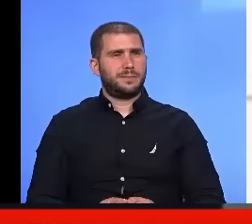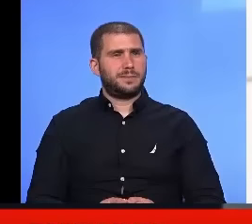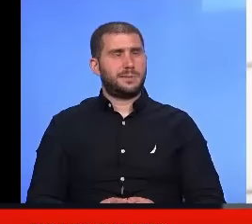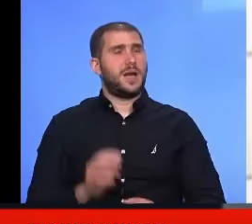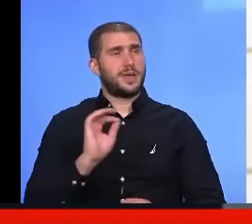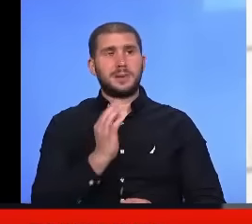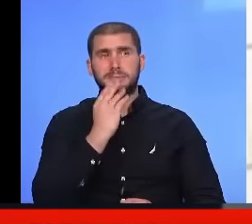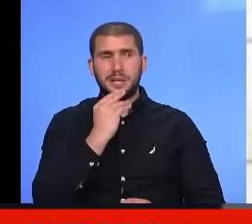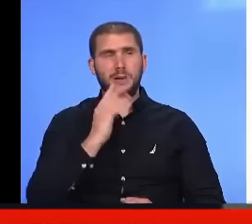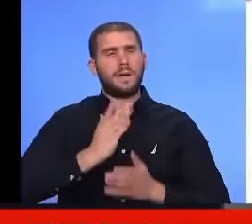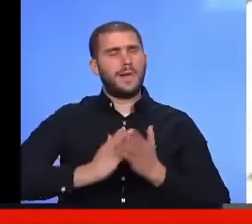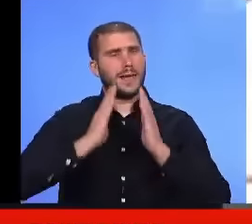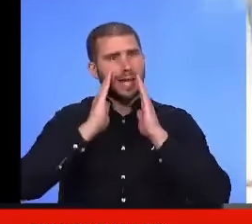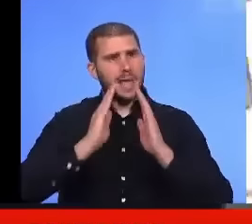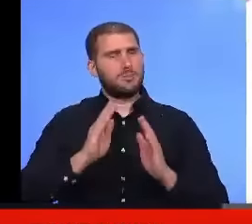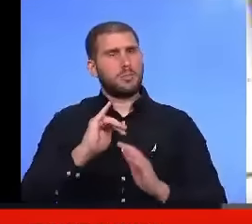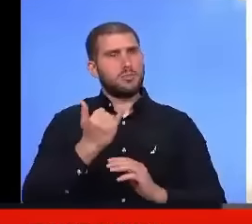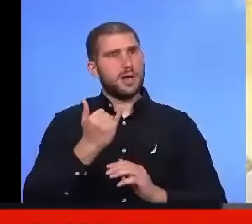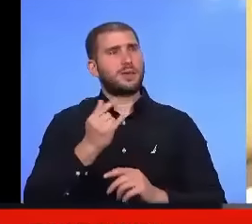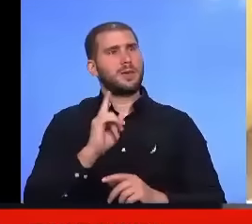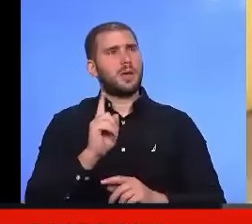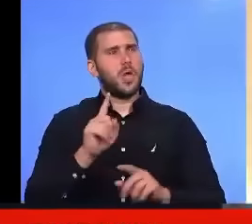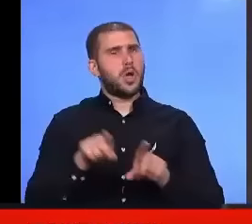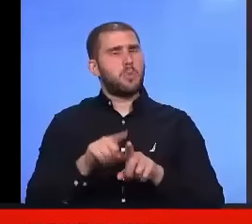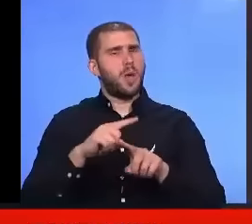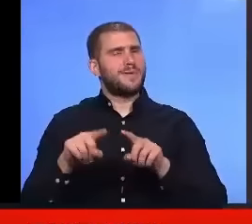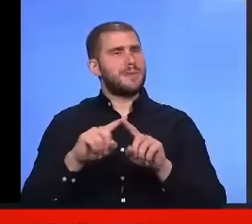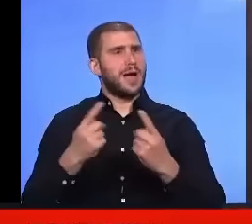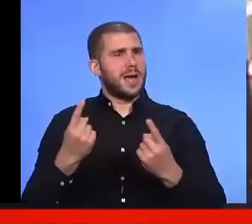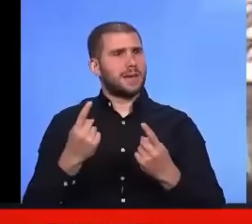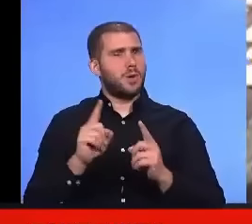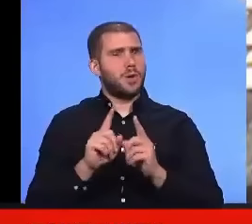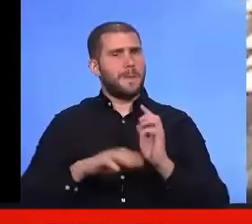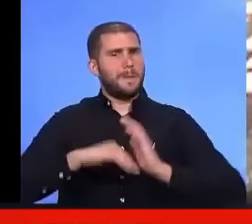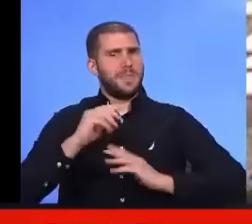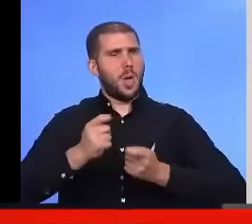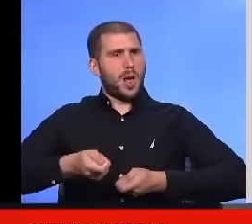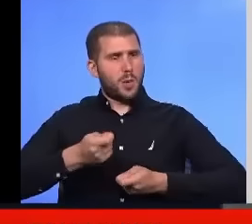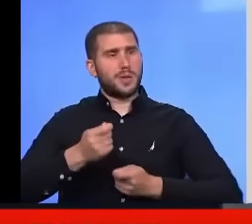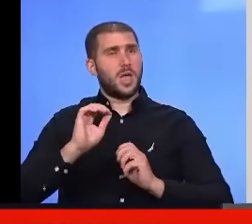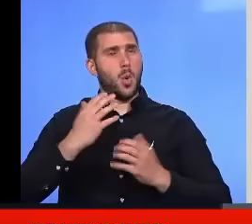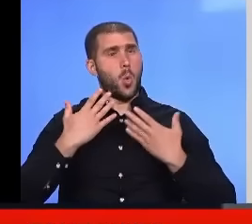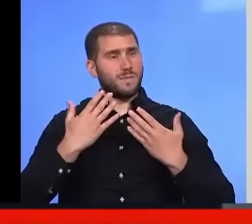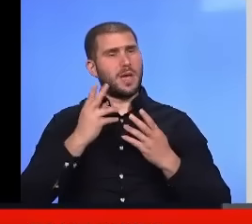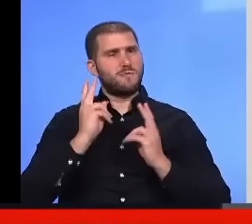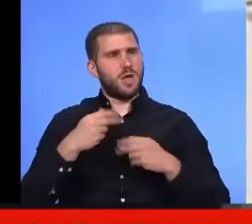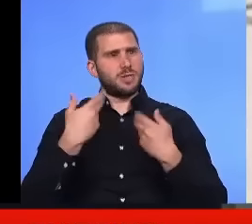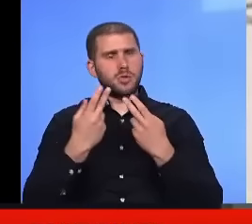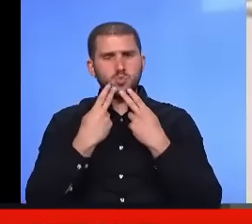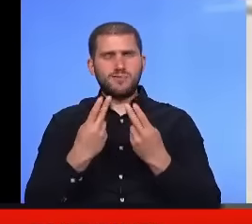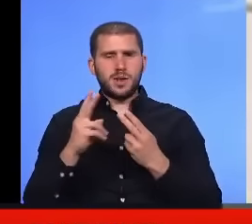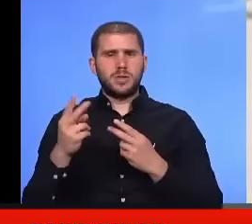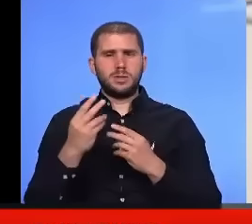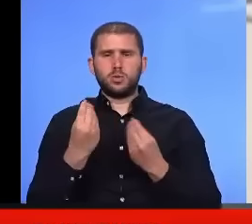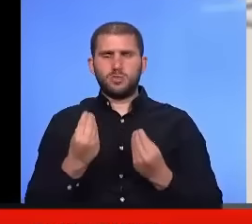ועדיין בישראל היו מי שהאמינו כי שלא כמו ענפים אחרים כמו בנייה וחקלאות, ענף האופנה נותן תשובה מספקת